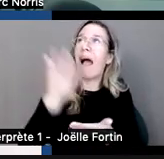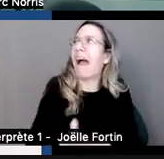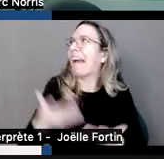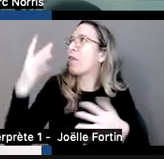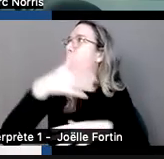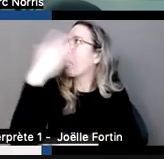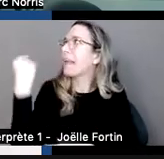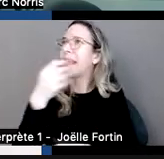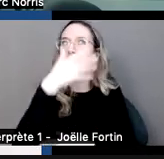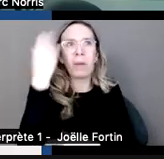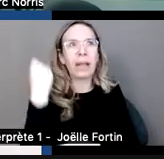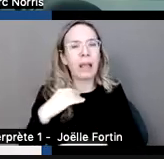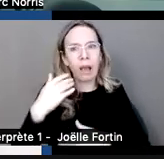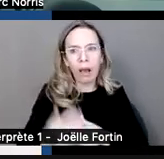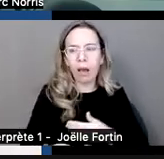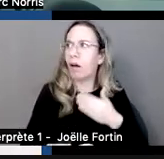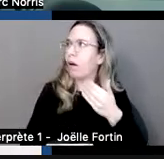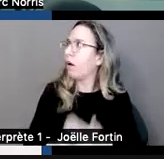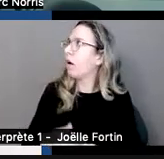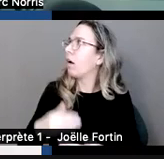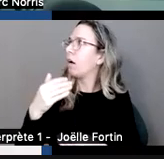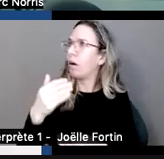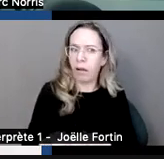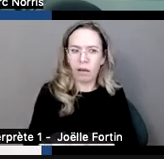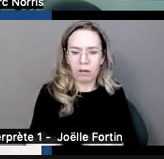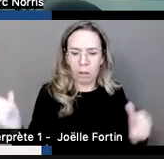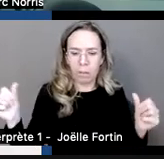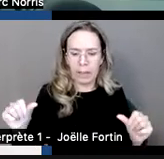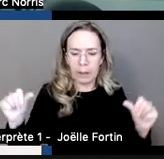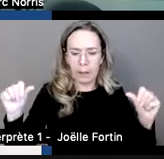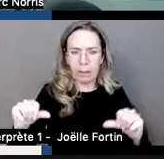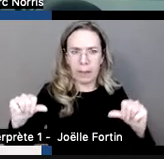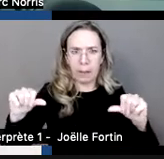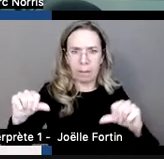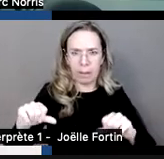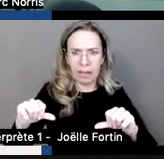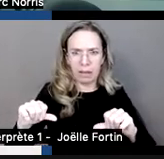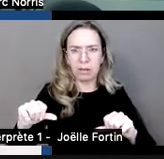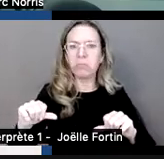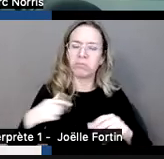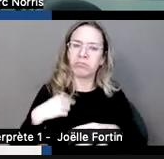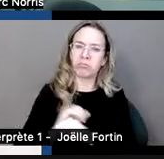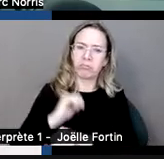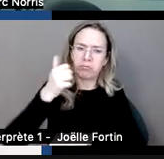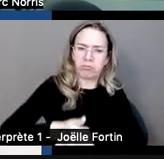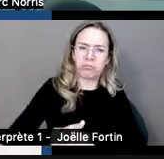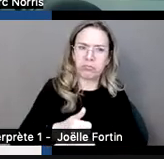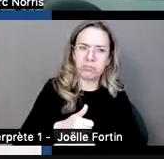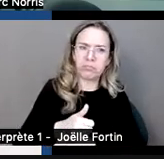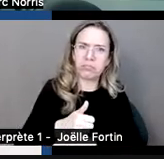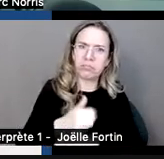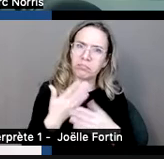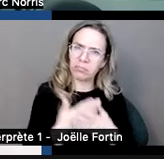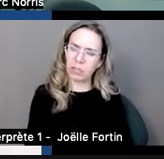à petit, on voit que les difficultés augmentent. Alors, moi, j'ai mis en place des choses